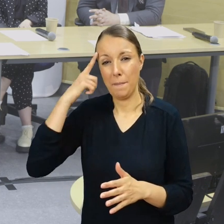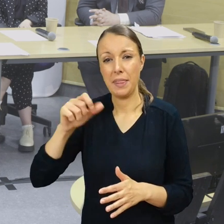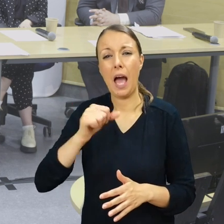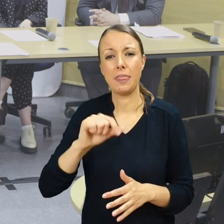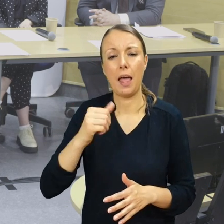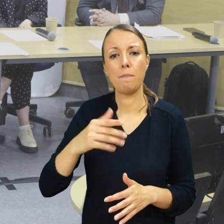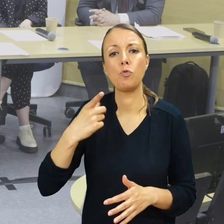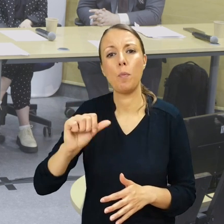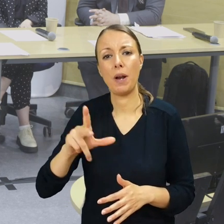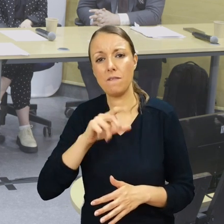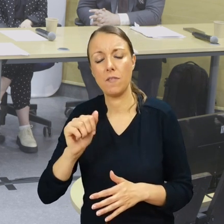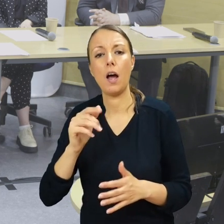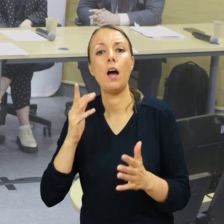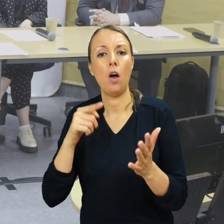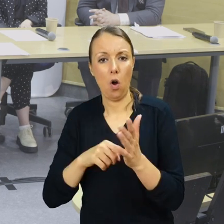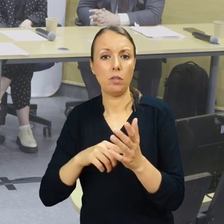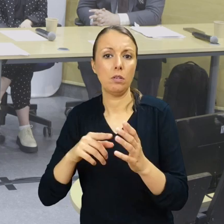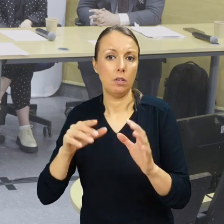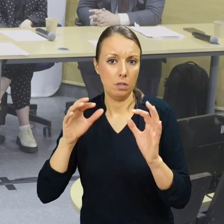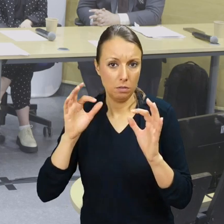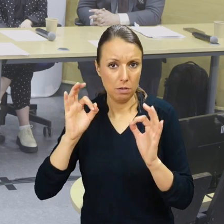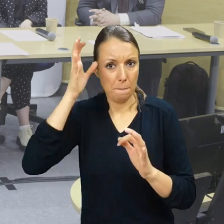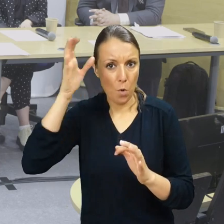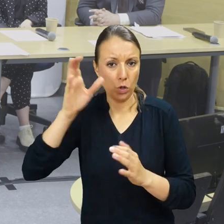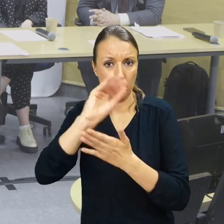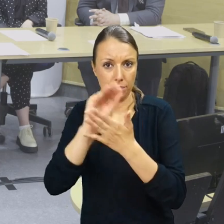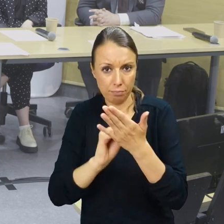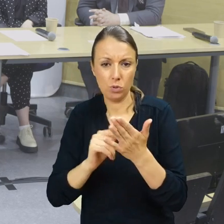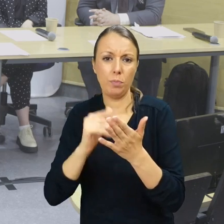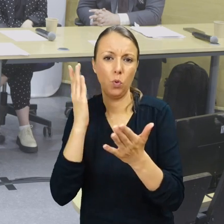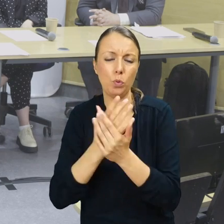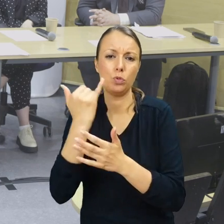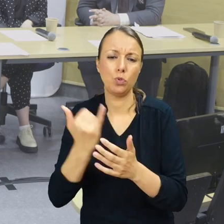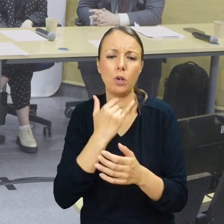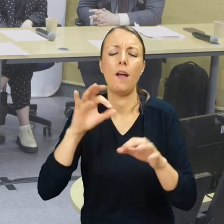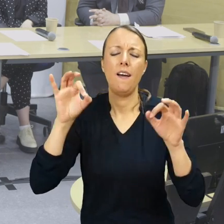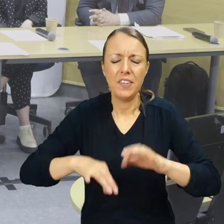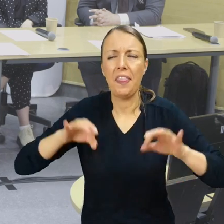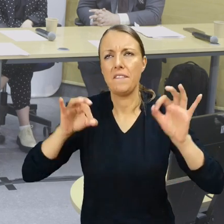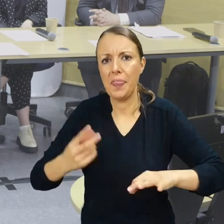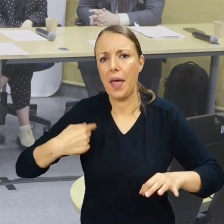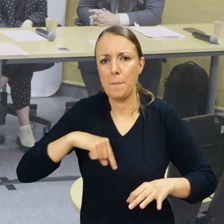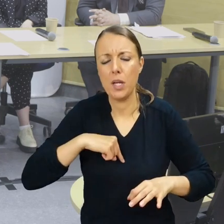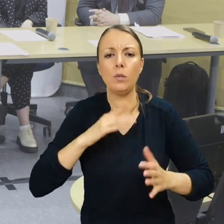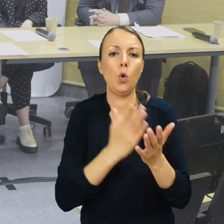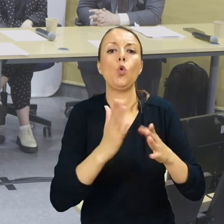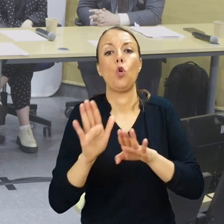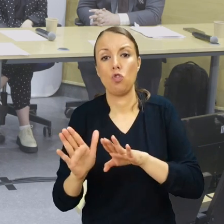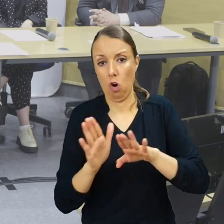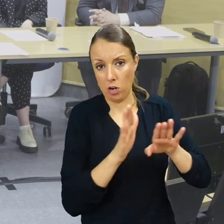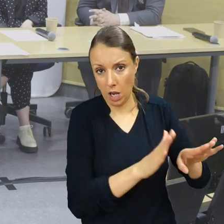rzecz, żebyśmy już przestali się kopać po kostkach, tylko zapytali, co można z tym zrobić. To akurat nie jest